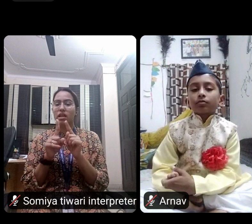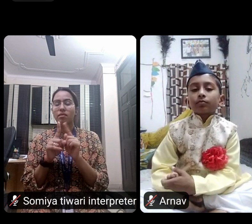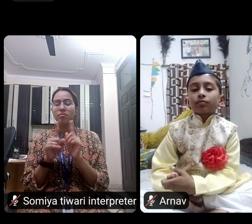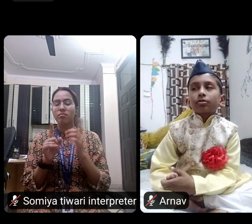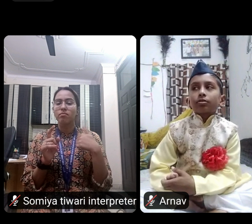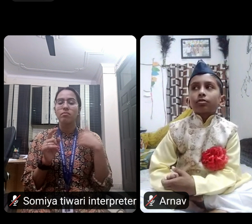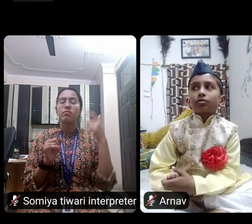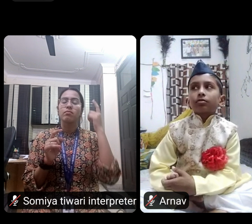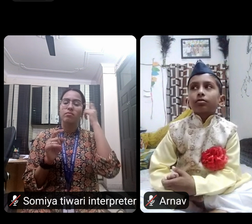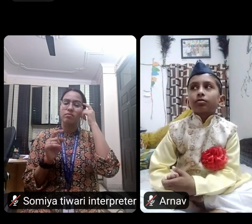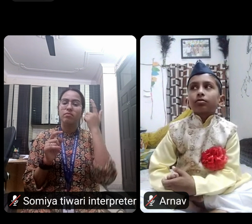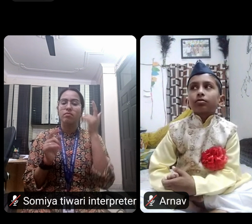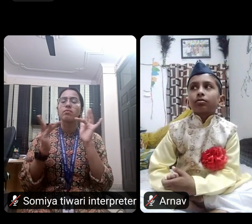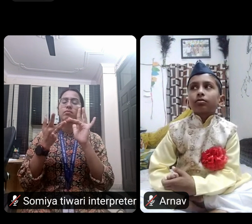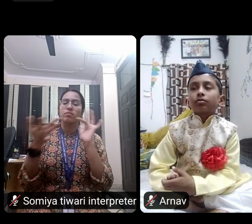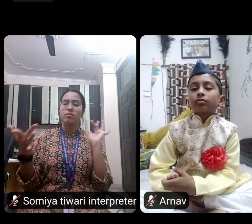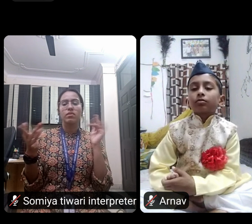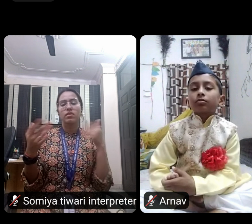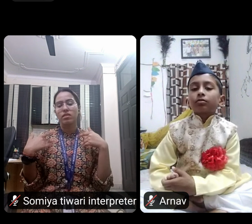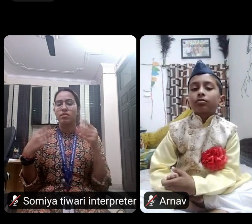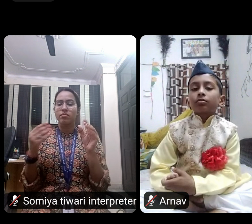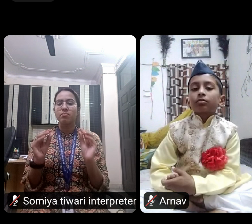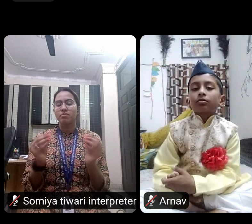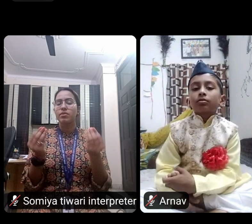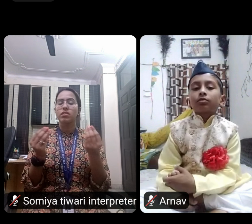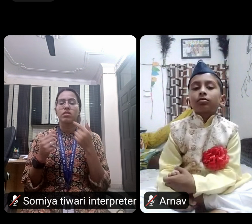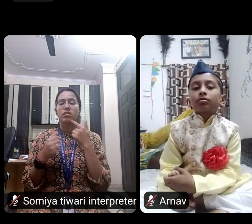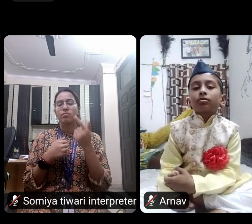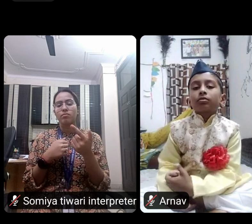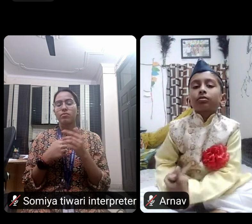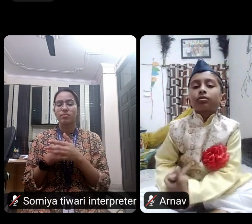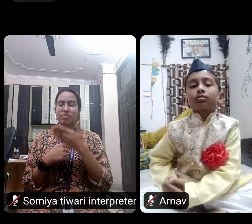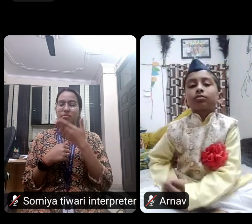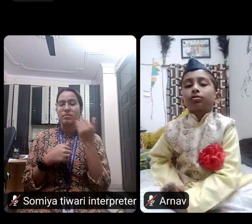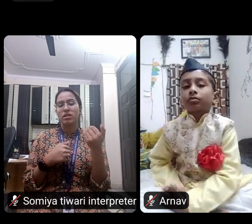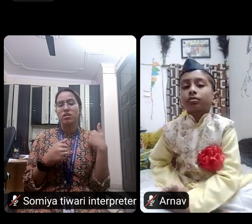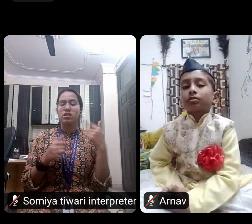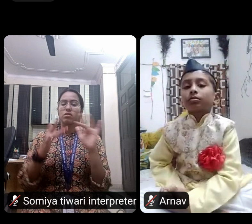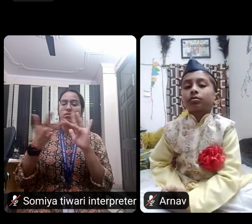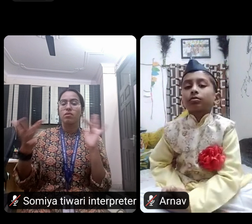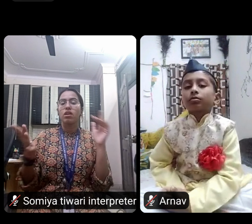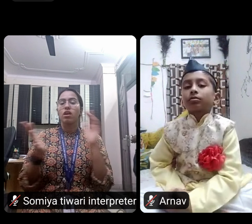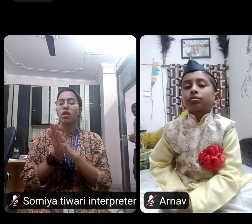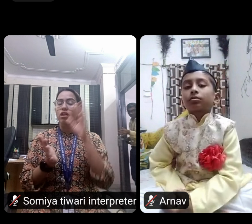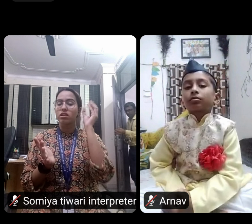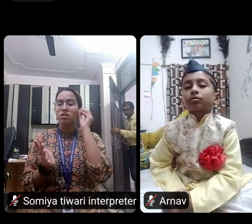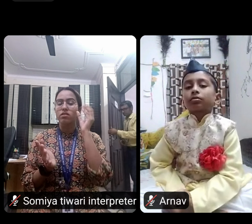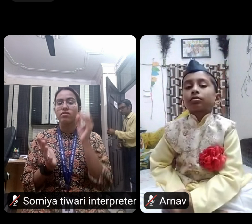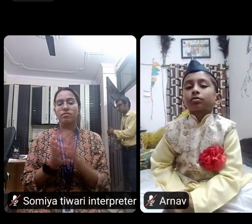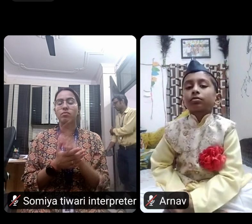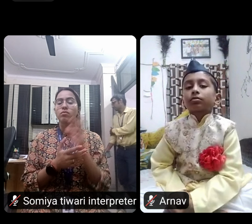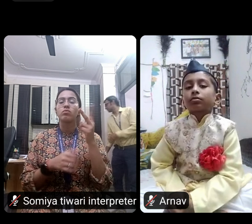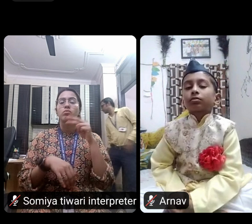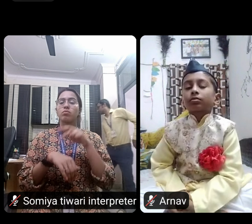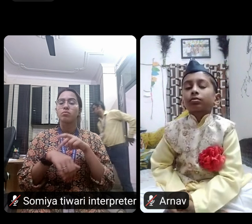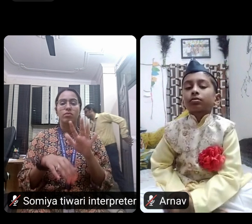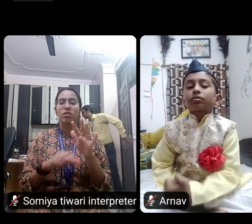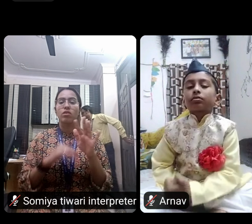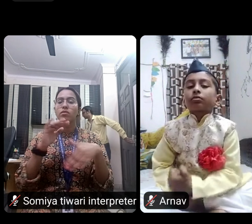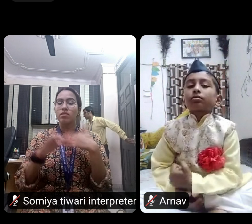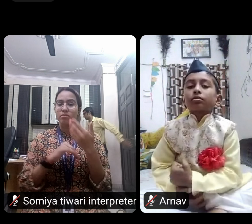मुझे लगता है कि ऑनलाइन बेस्ट है मेरे लिए। हाँ जी, हाँ जी, हाँ जी। तो आप जब 2 बार गए और फिर बाकी टाइम